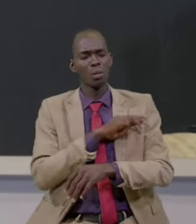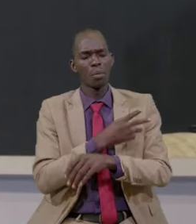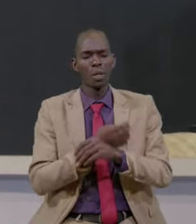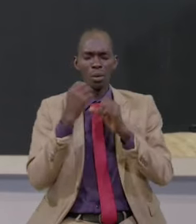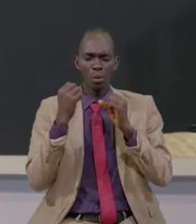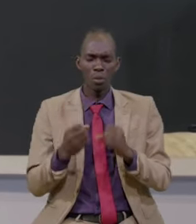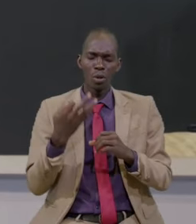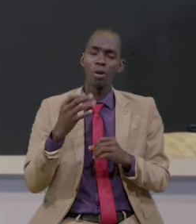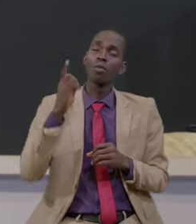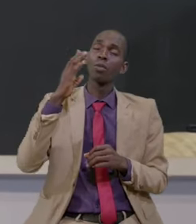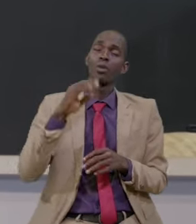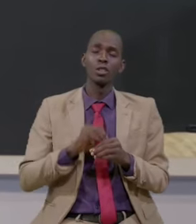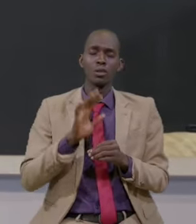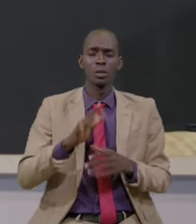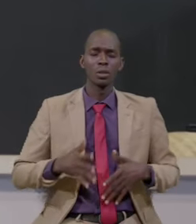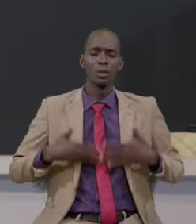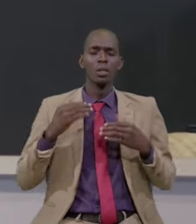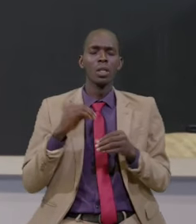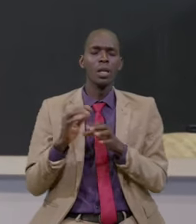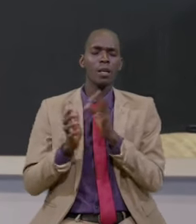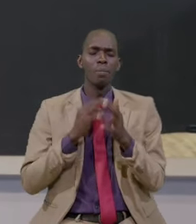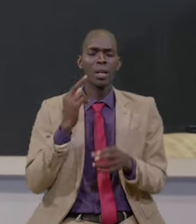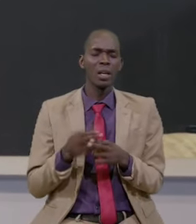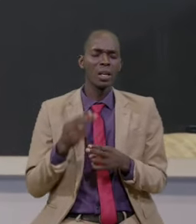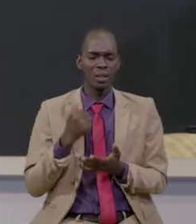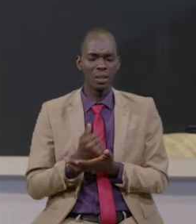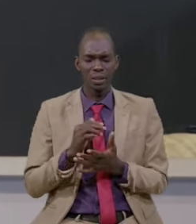ta vie au nom de Jésus.